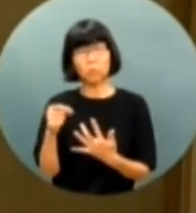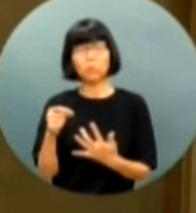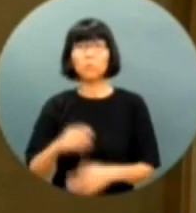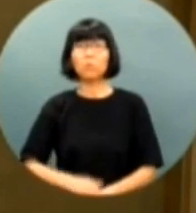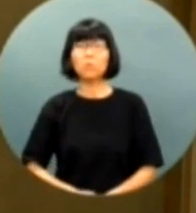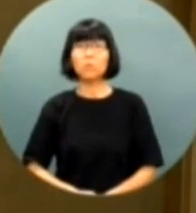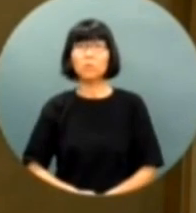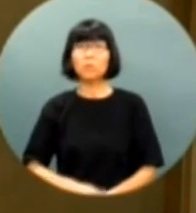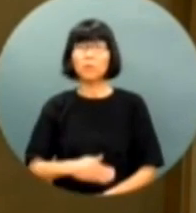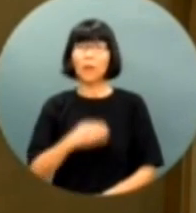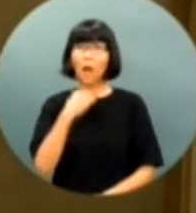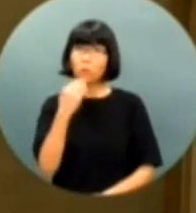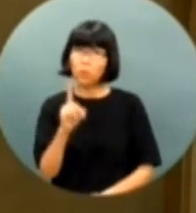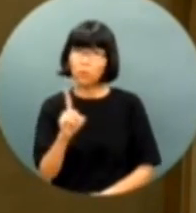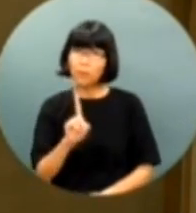もう一個何だっけ、